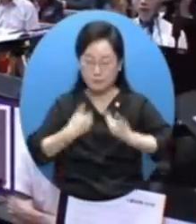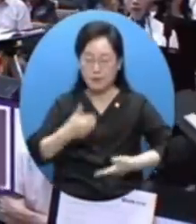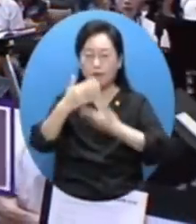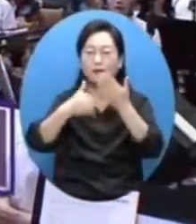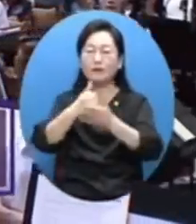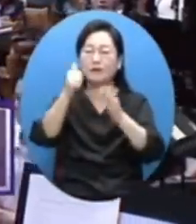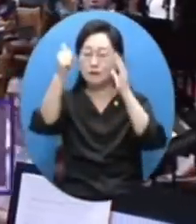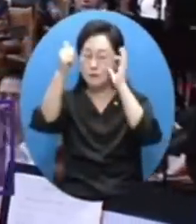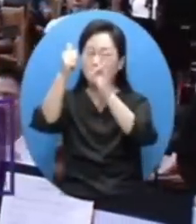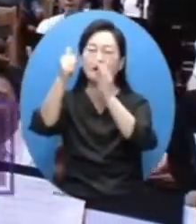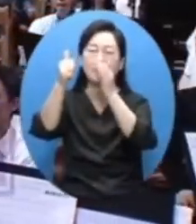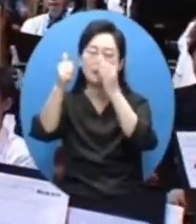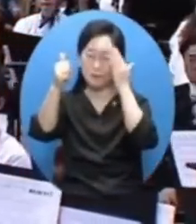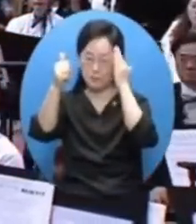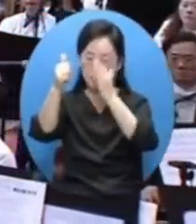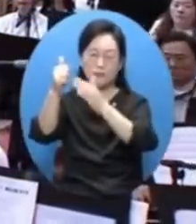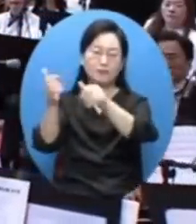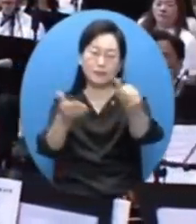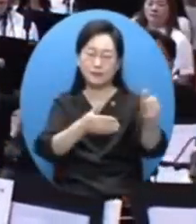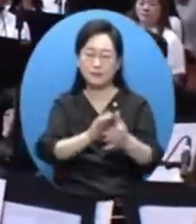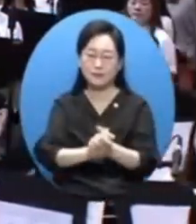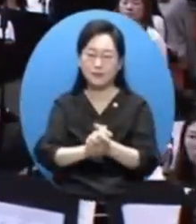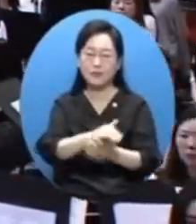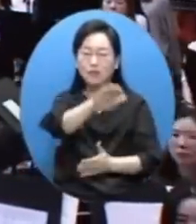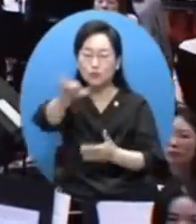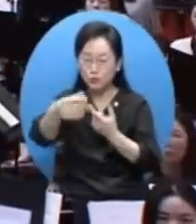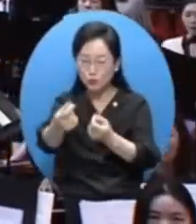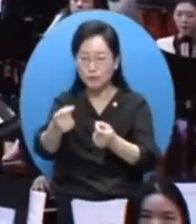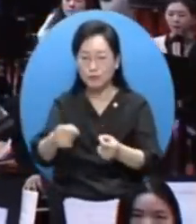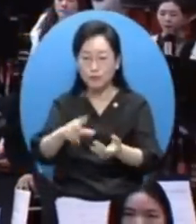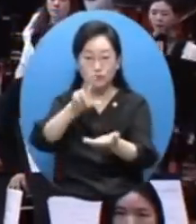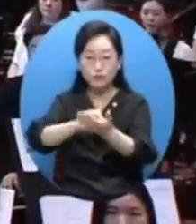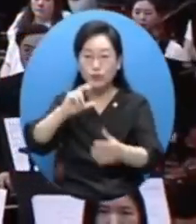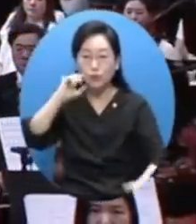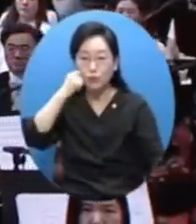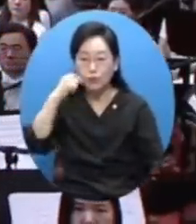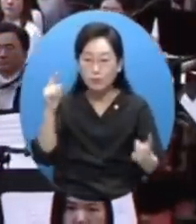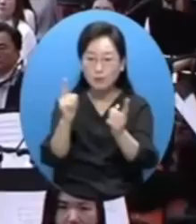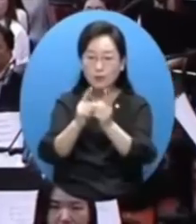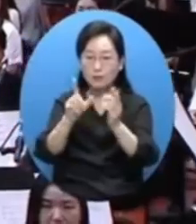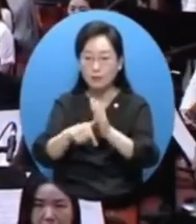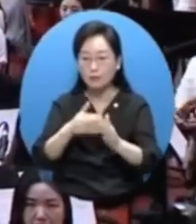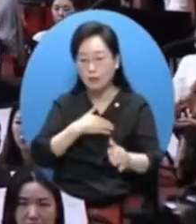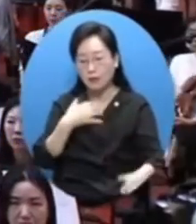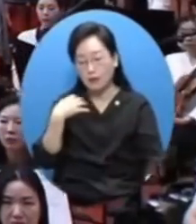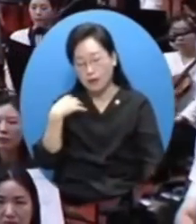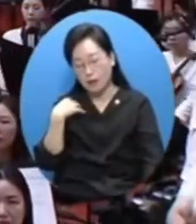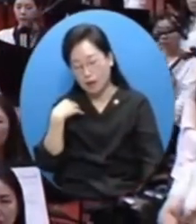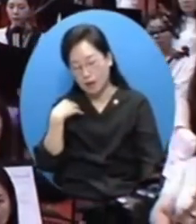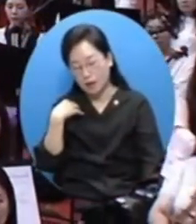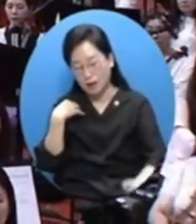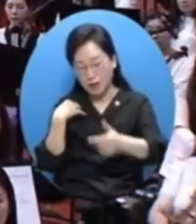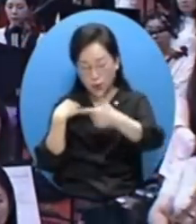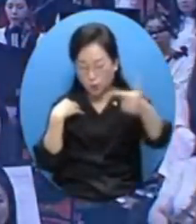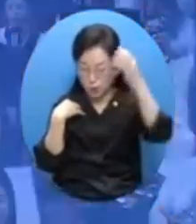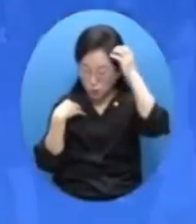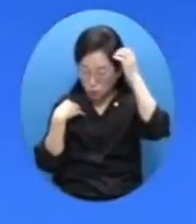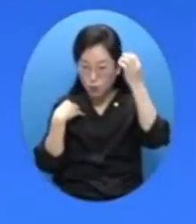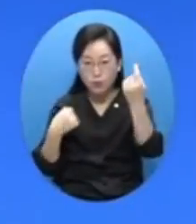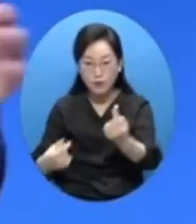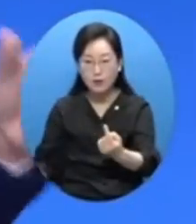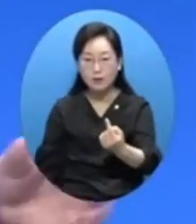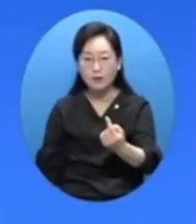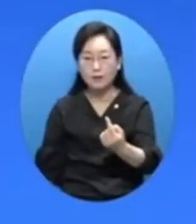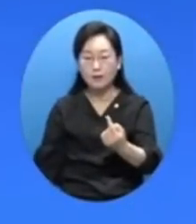바라보라 이것이 오늘 우리에게 주신 말씀입니다 문제 어려움을 당했을 때 내가 감동할 수 없는 큰 고난이 다가왔을 때